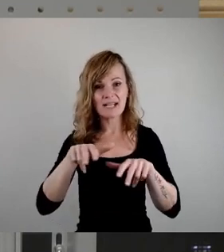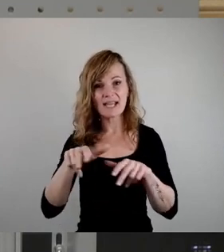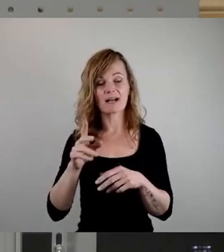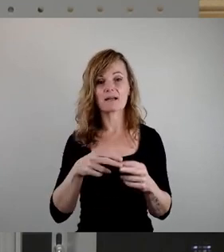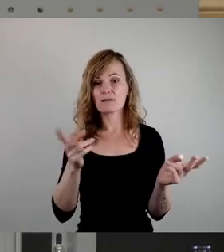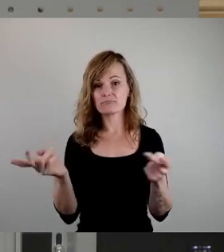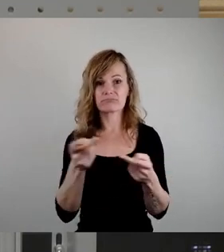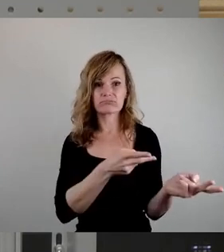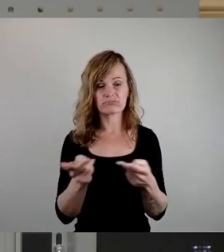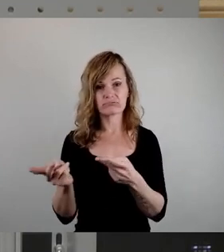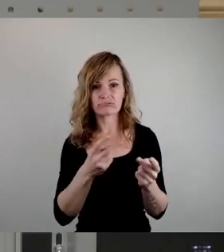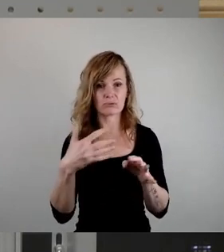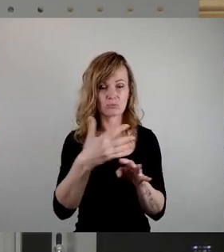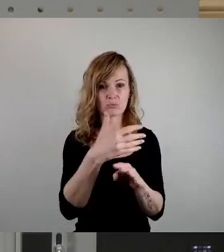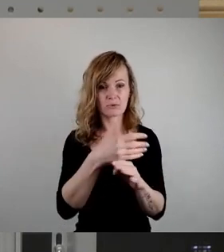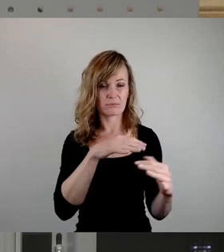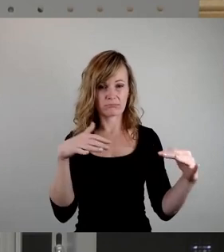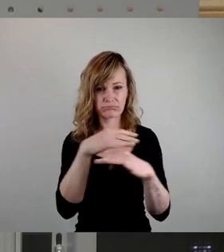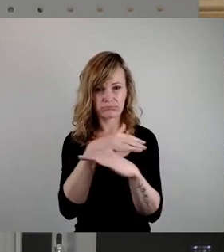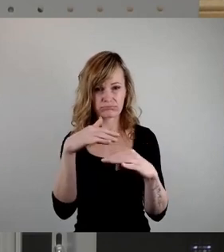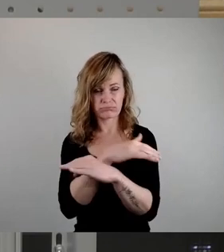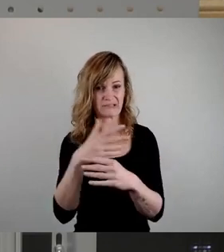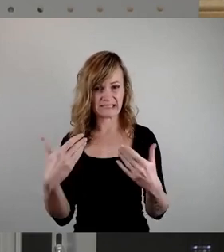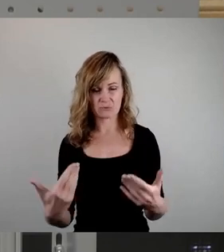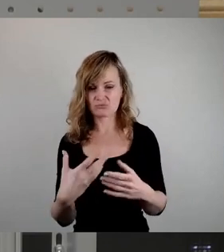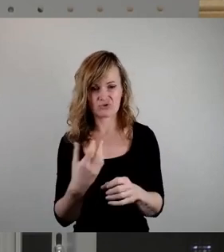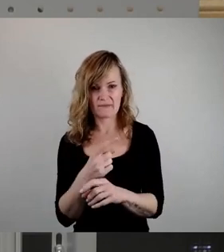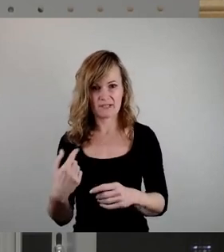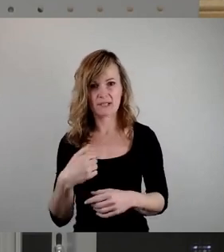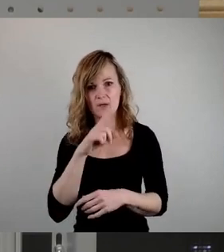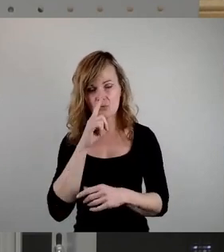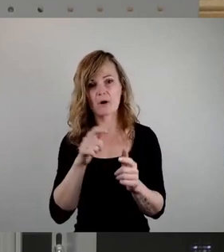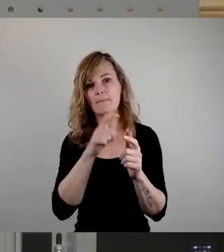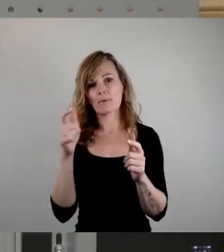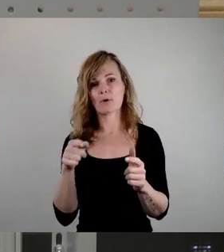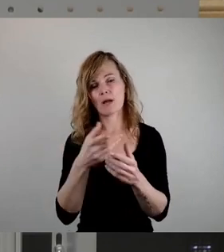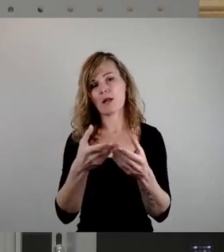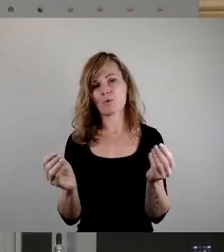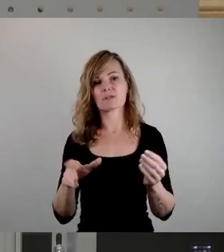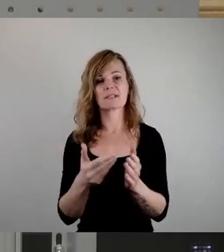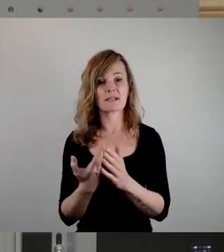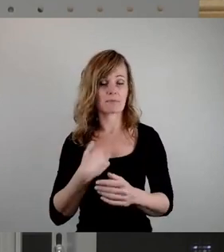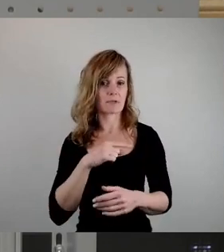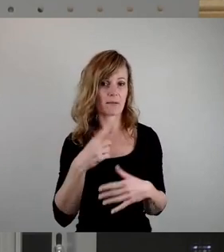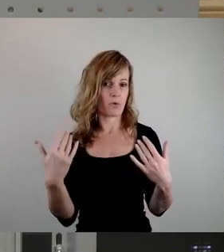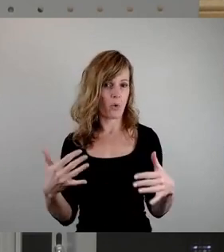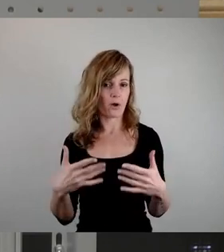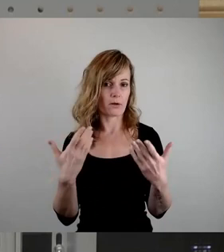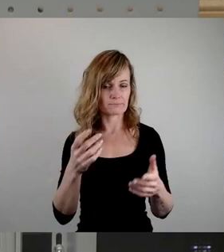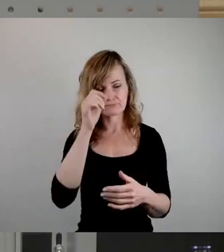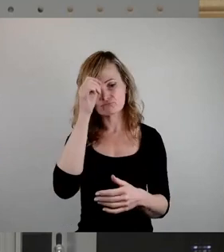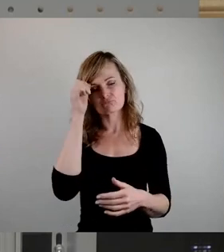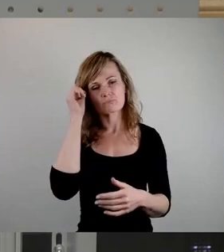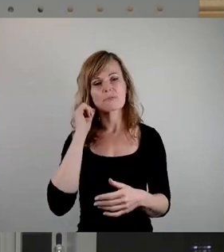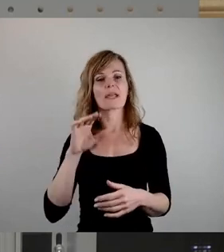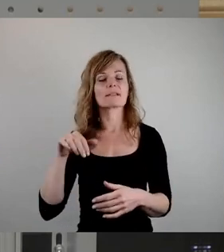durchs Ostra-Gehege bekommen werden und das werden wir nur mit einer Brücke lösen, deswegen bin ich da relativ entspannt. SPD-Antrag werde